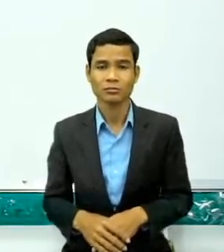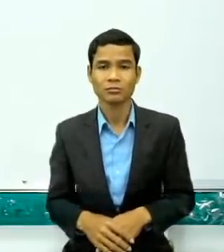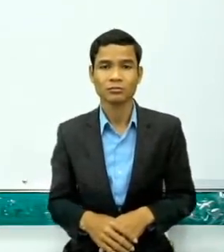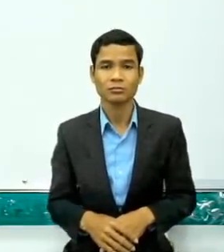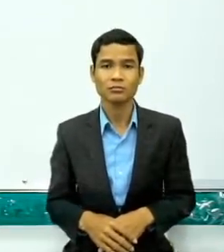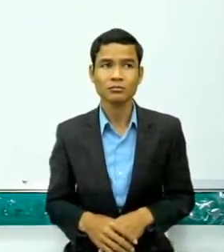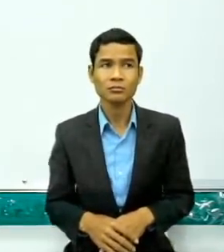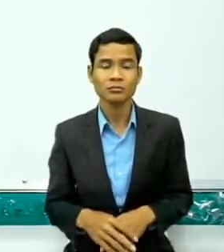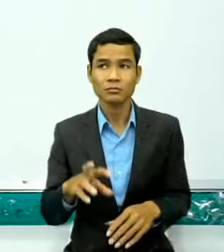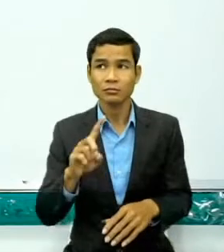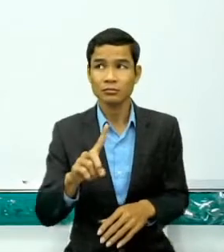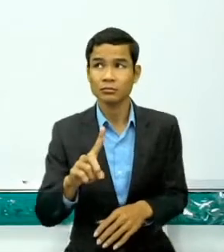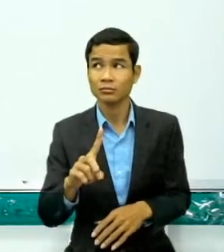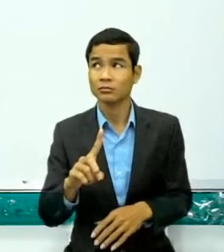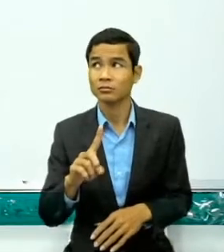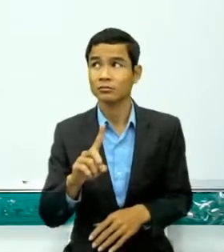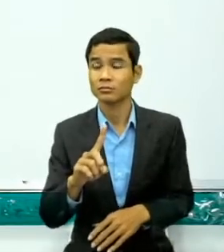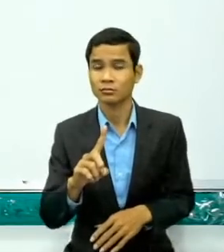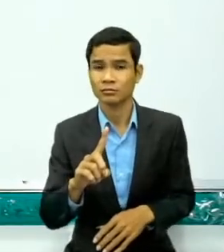ចា